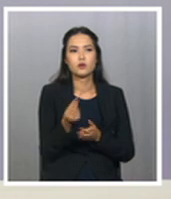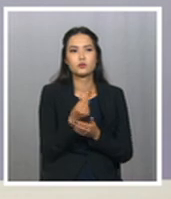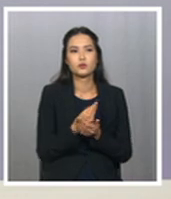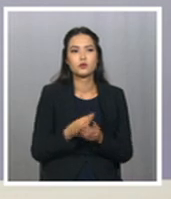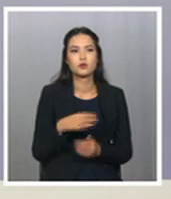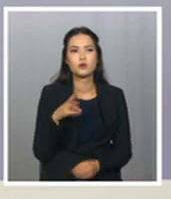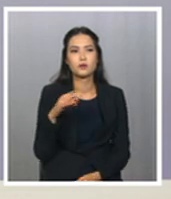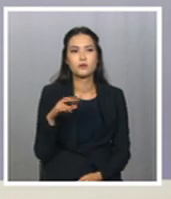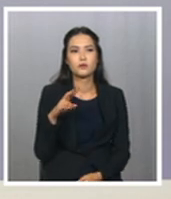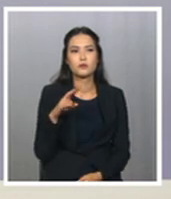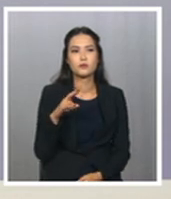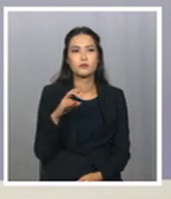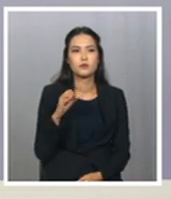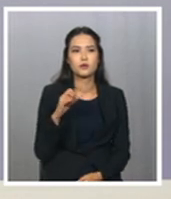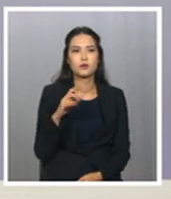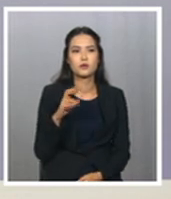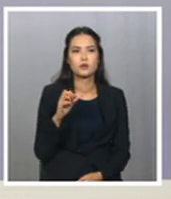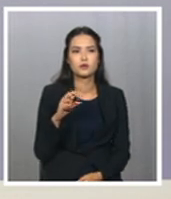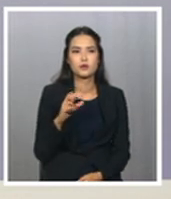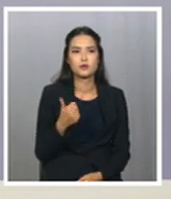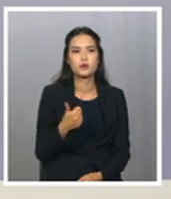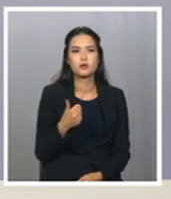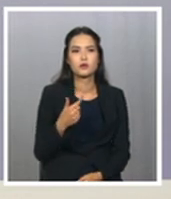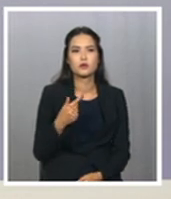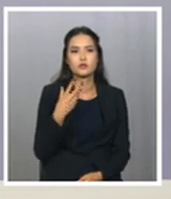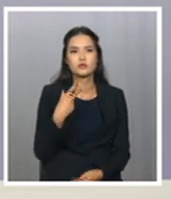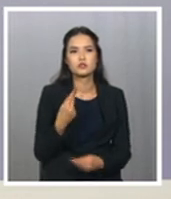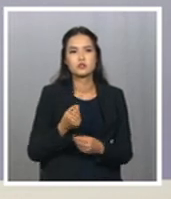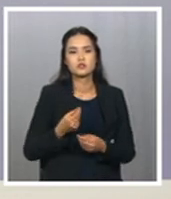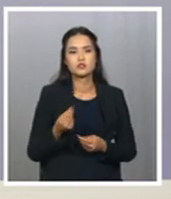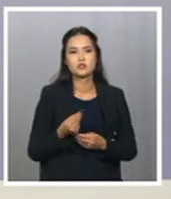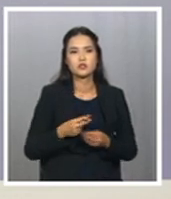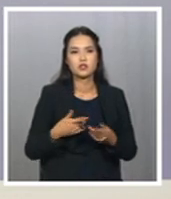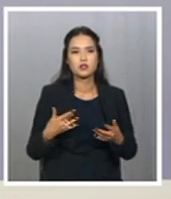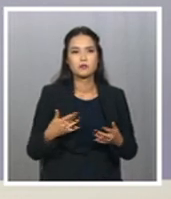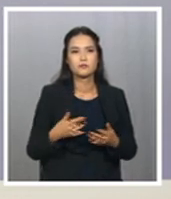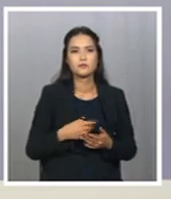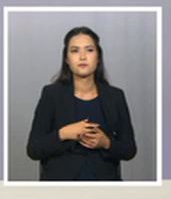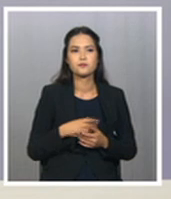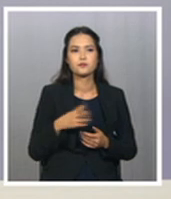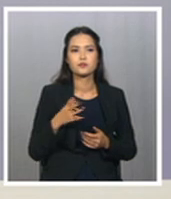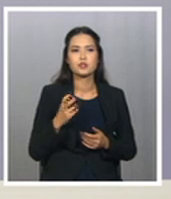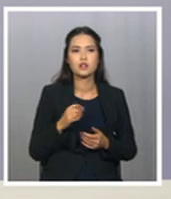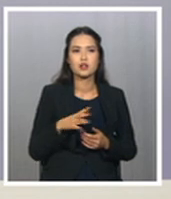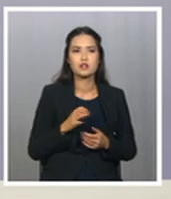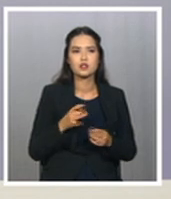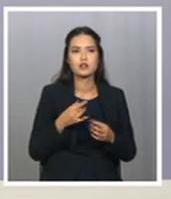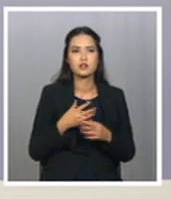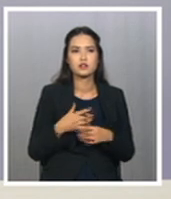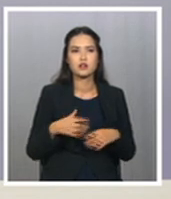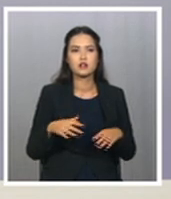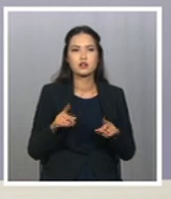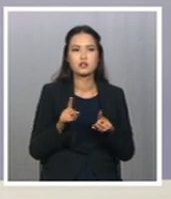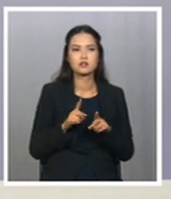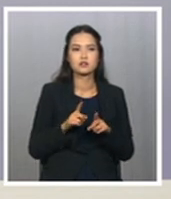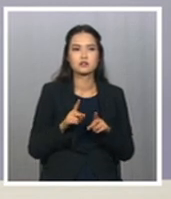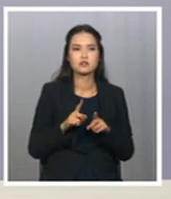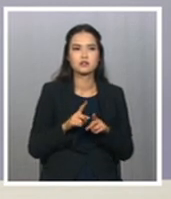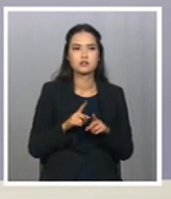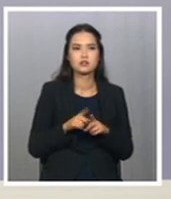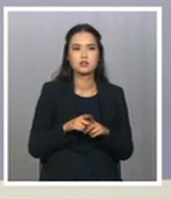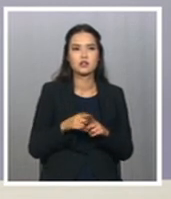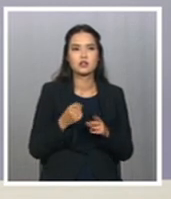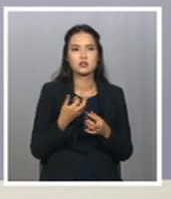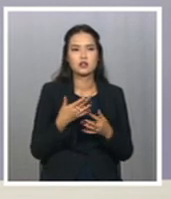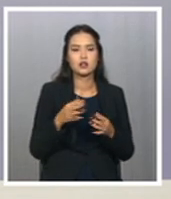суретшінің өзінің туған ауылы Ақжарды, ондағы алыстан қол бұлғап шақырып тұратын мұңлы да сырлы